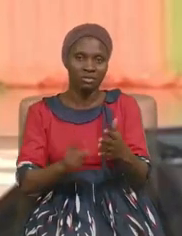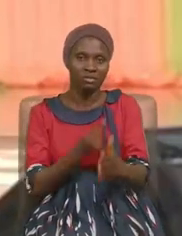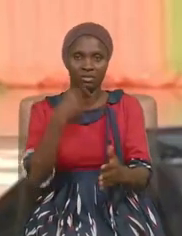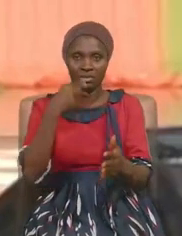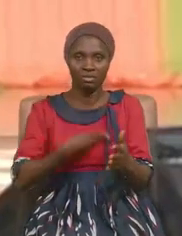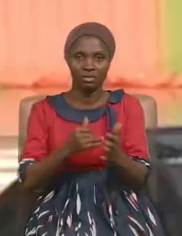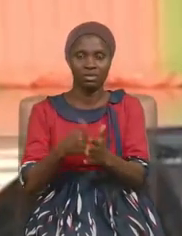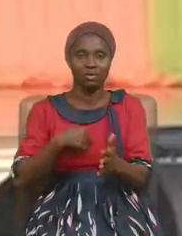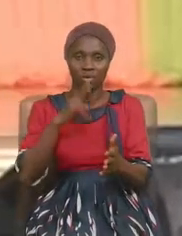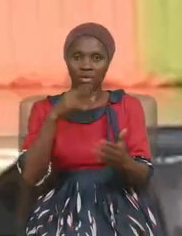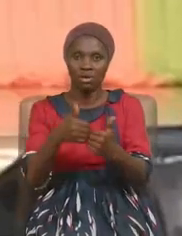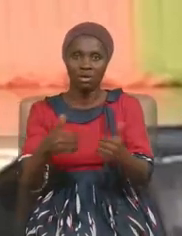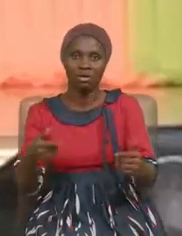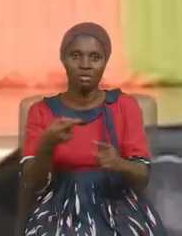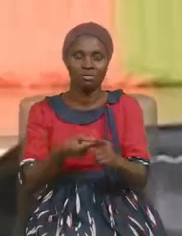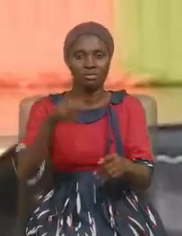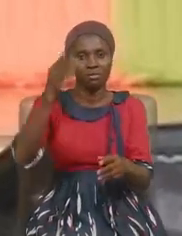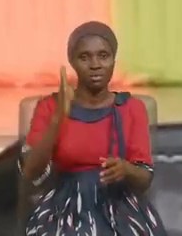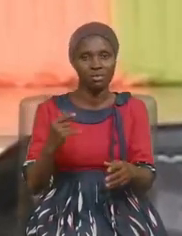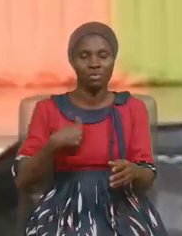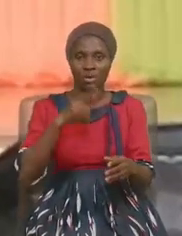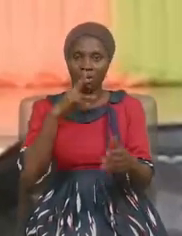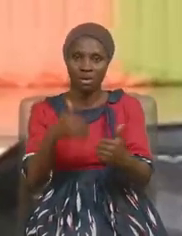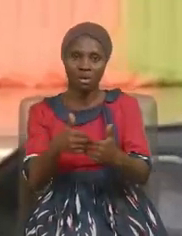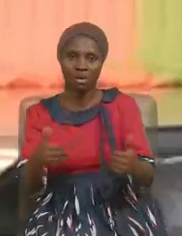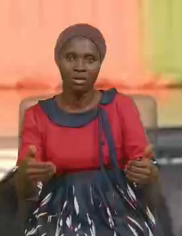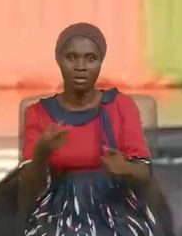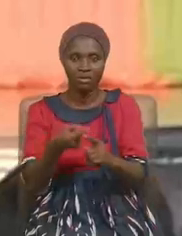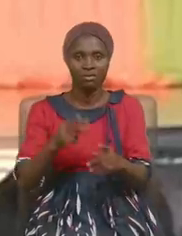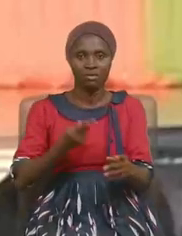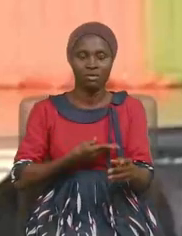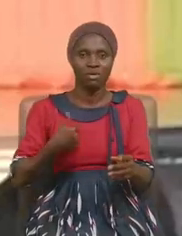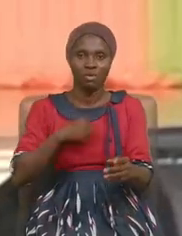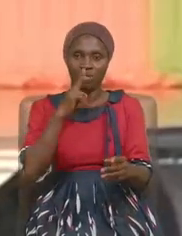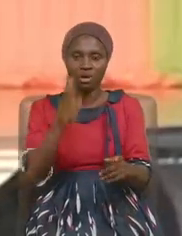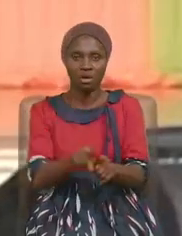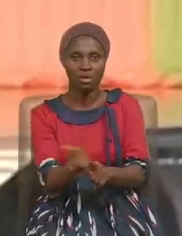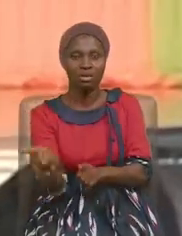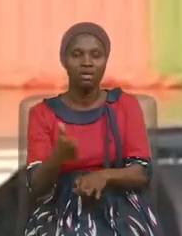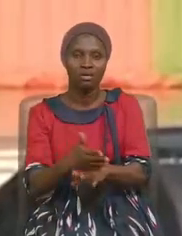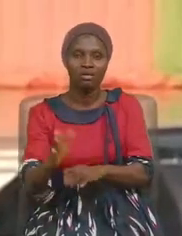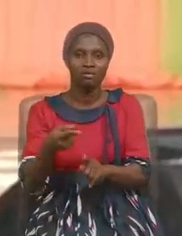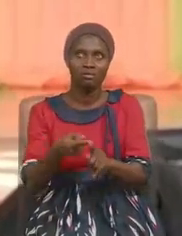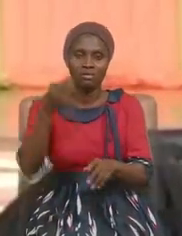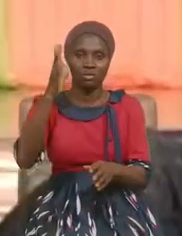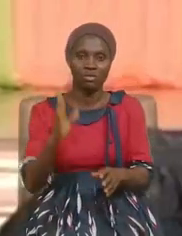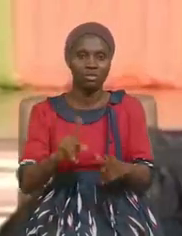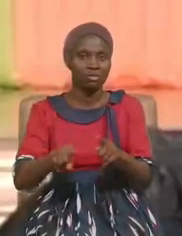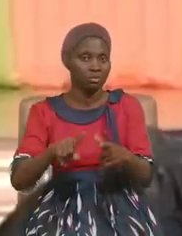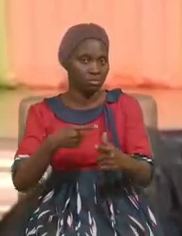de Dieu. Nous étions séparés de Dieu. Nous étions éloignés de Dieu, mais le sang de